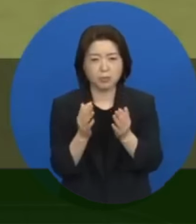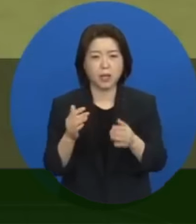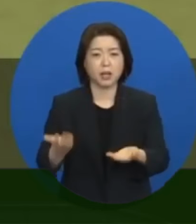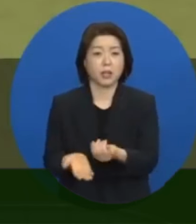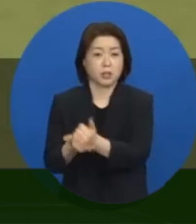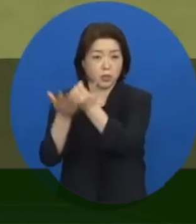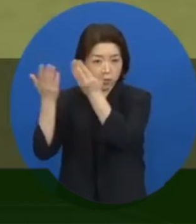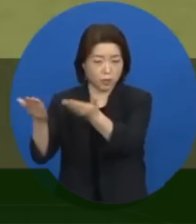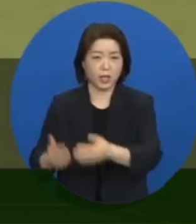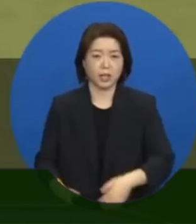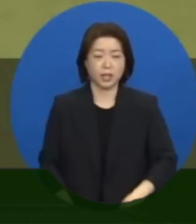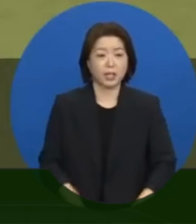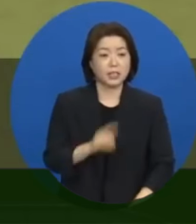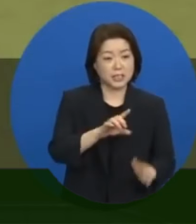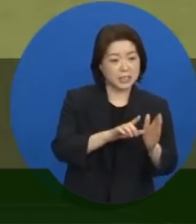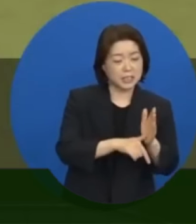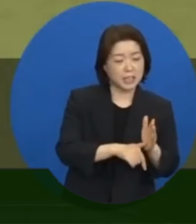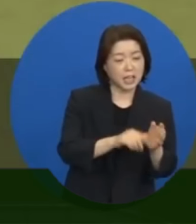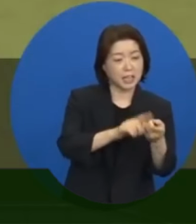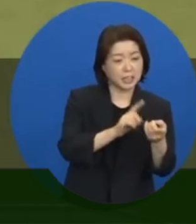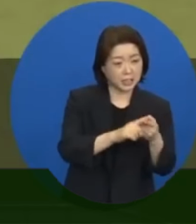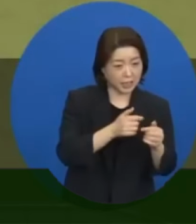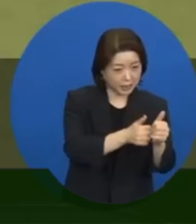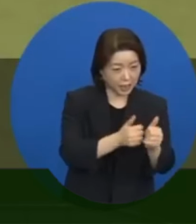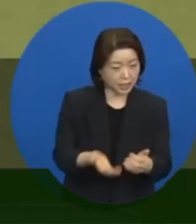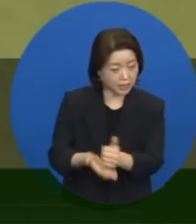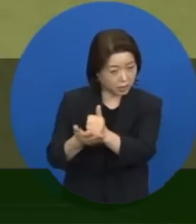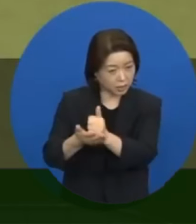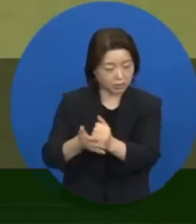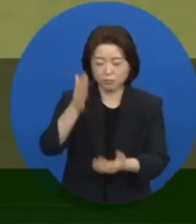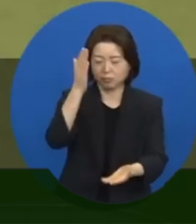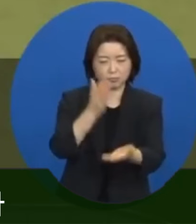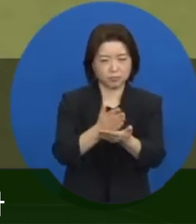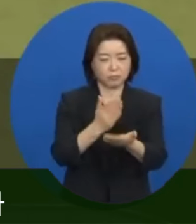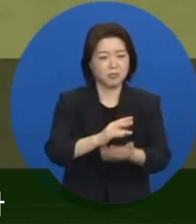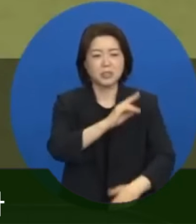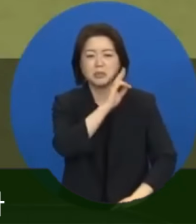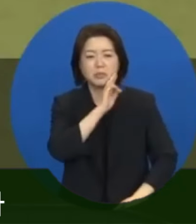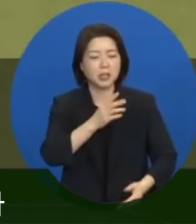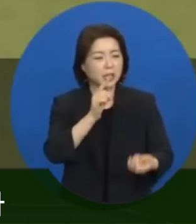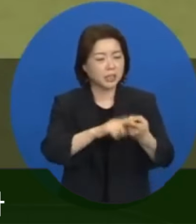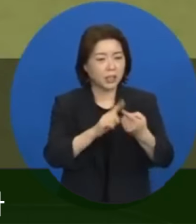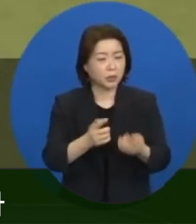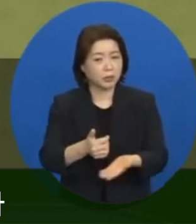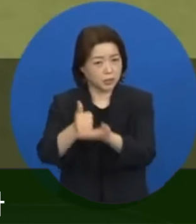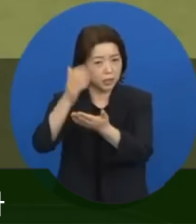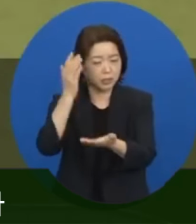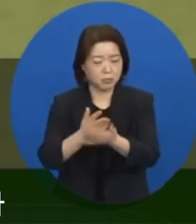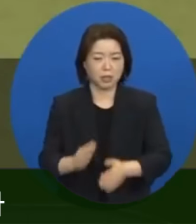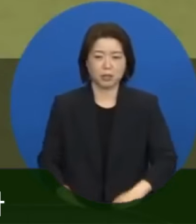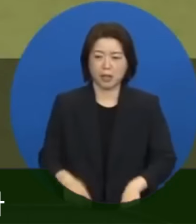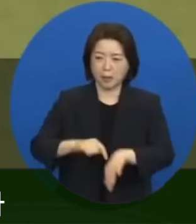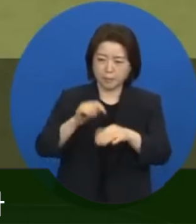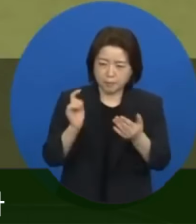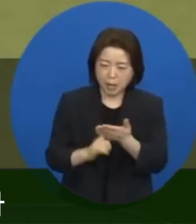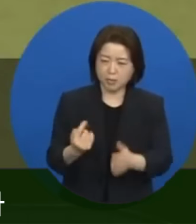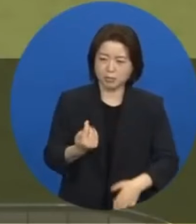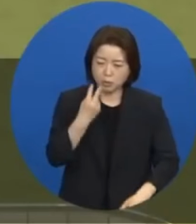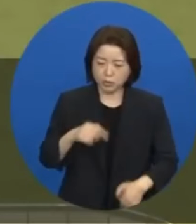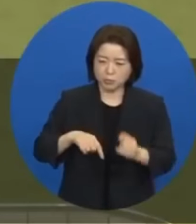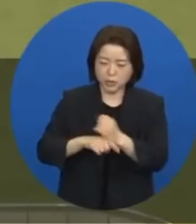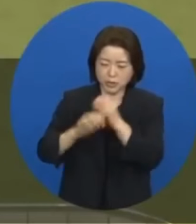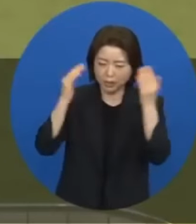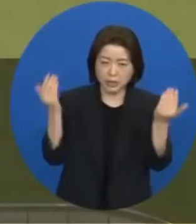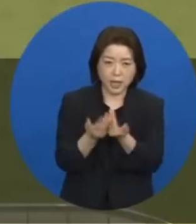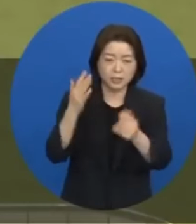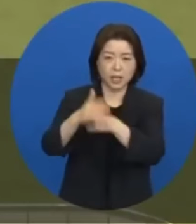섬기고 너 시간 될 때하고 그렇게 섬기지 말고 마음을 다하여 뜻을 다해여 목숨을 다하여 하나님을 사랑하여라